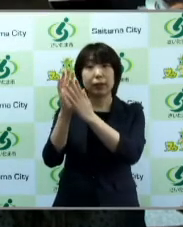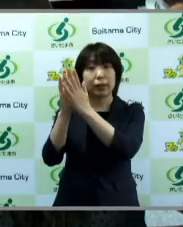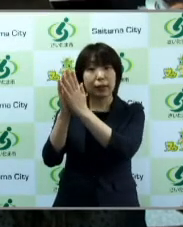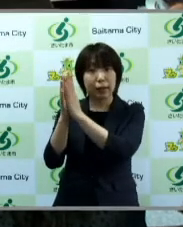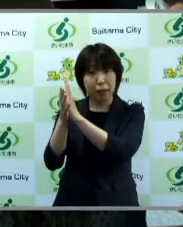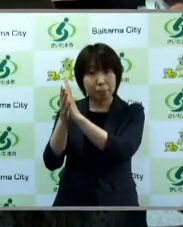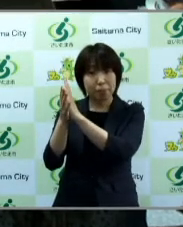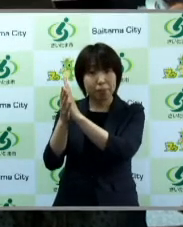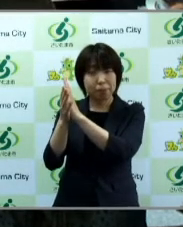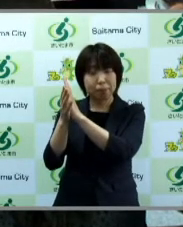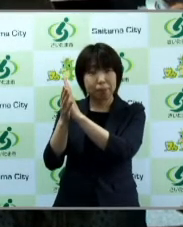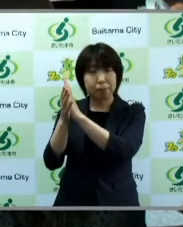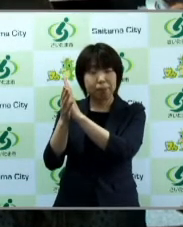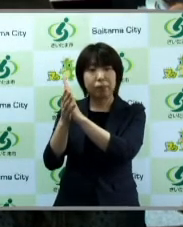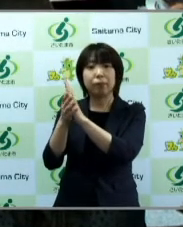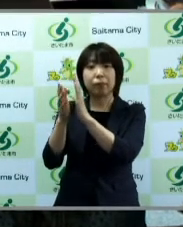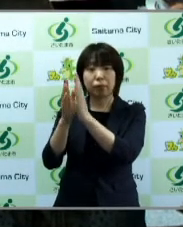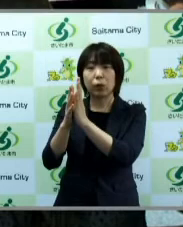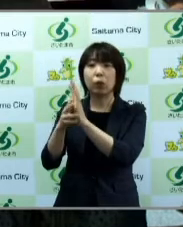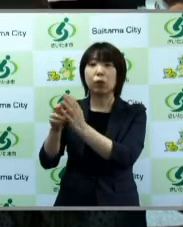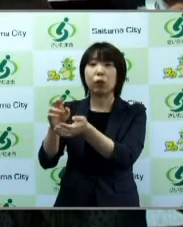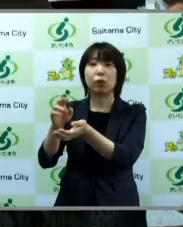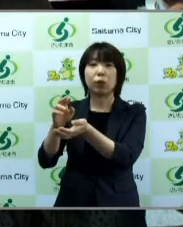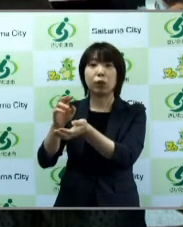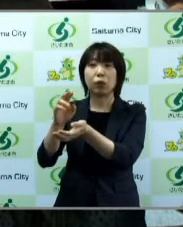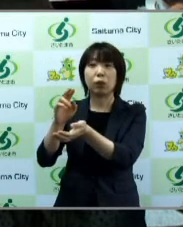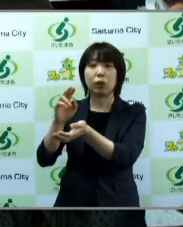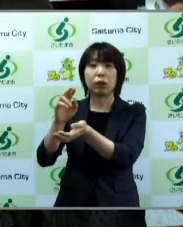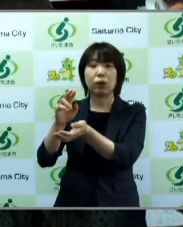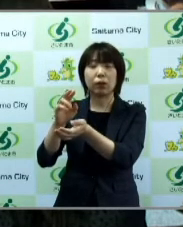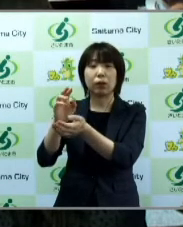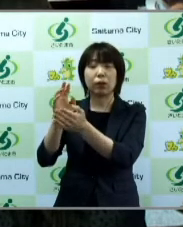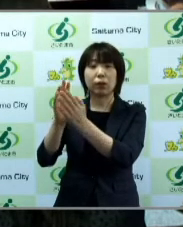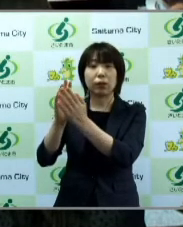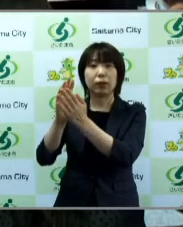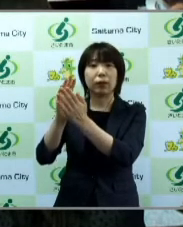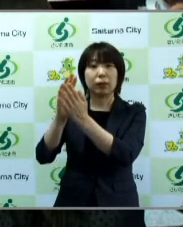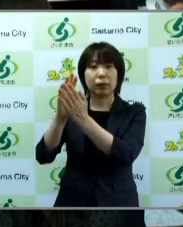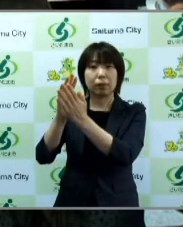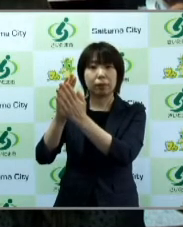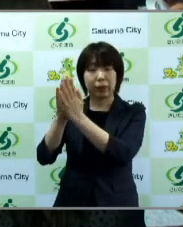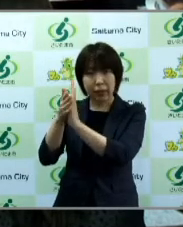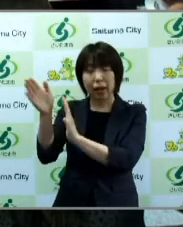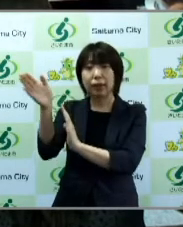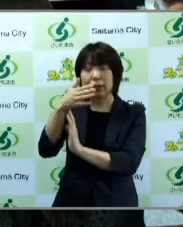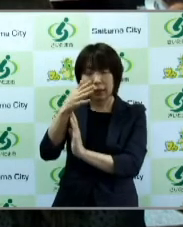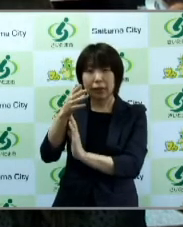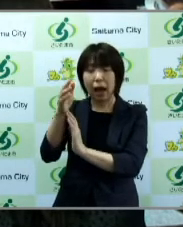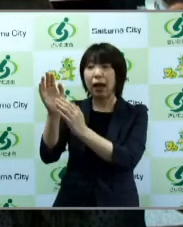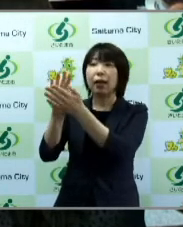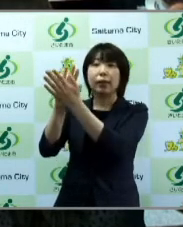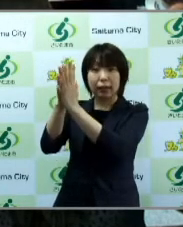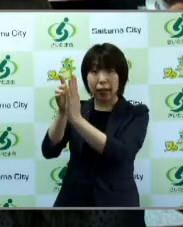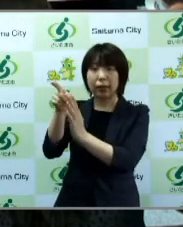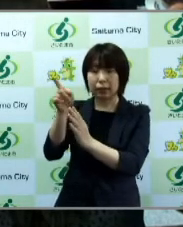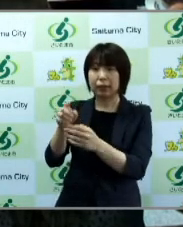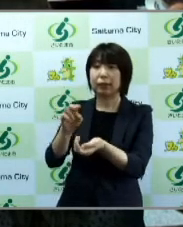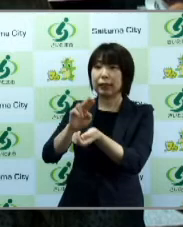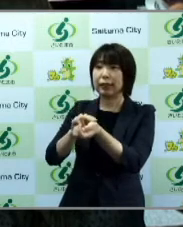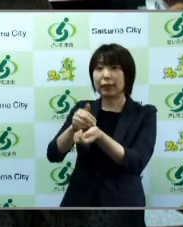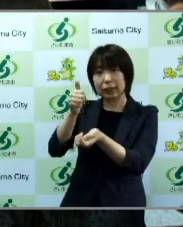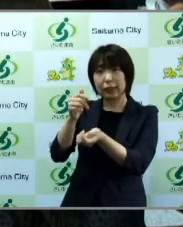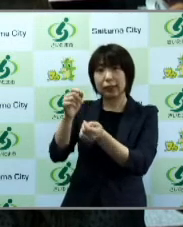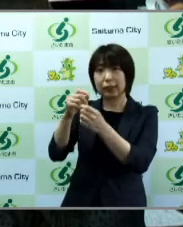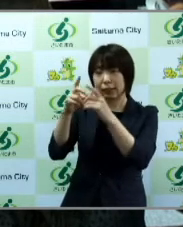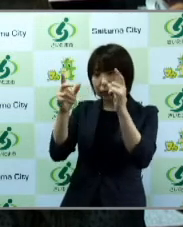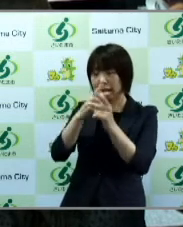療従事者についてあのご依頼をいただき、県にですね、医療従事者の派遣を依頼いたしまして、あの県からあの